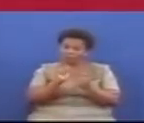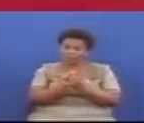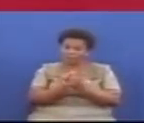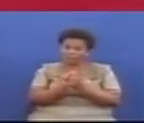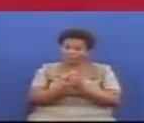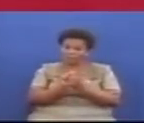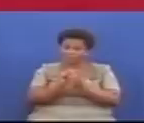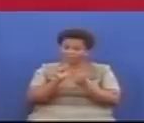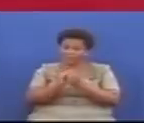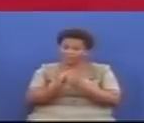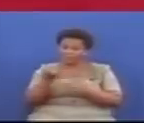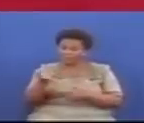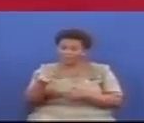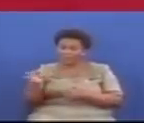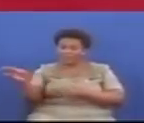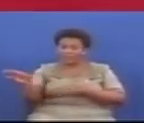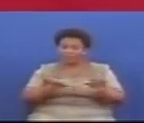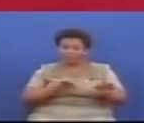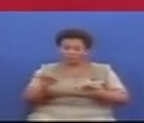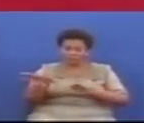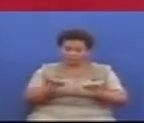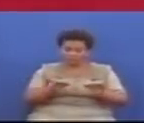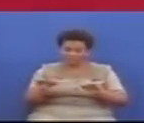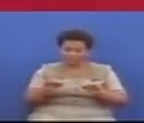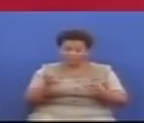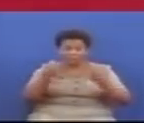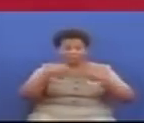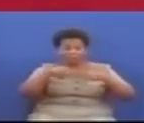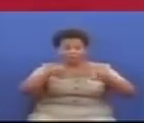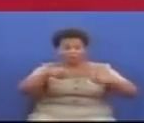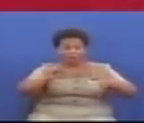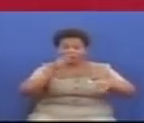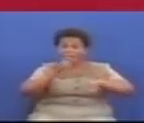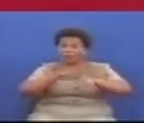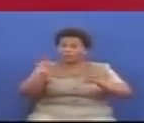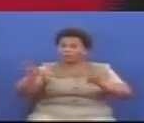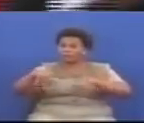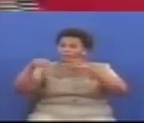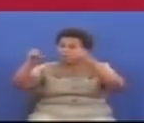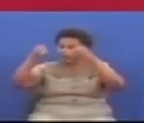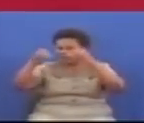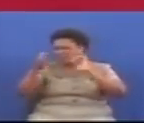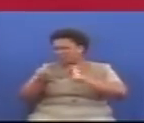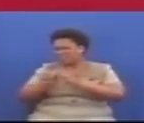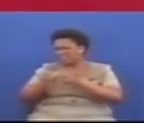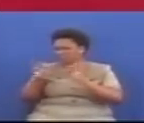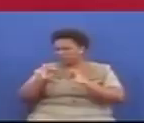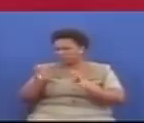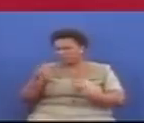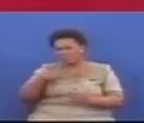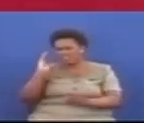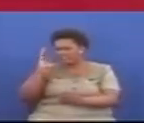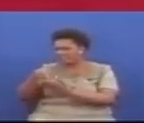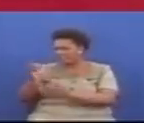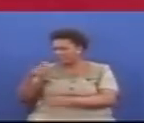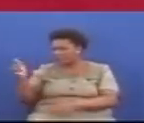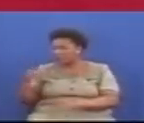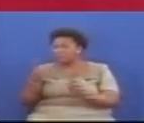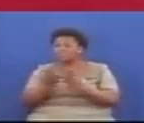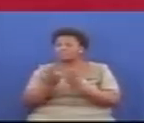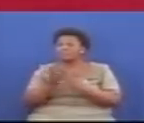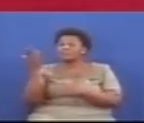amelizungumza la usumbufu wa wananchi wake kwenye minada na kanitaka mimi niende, basi nimehakikishia kwamba nitafanya hivyo kama ambavyo nilifanya wakati